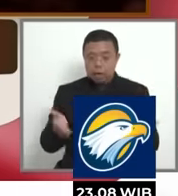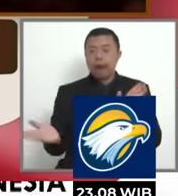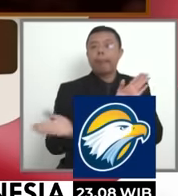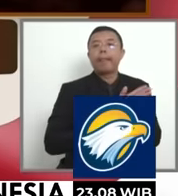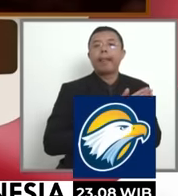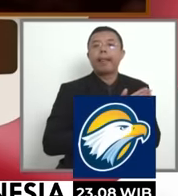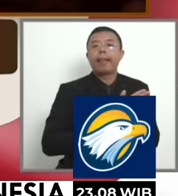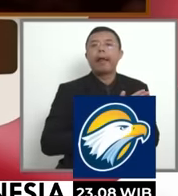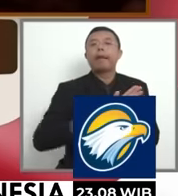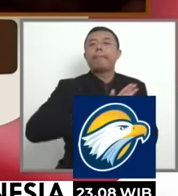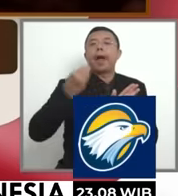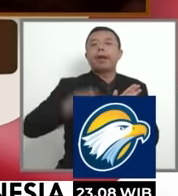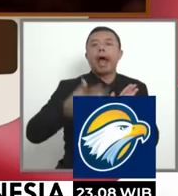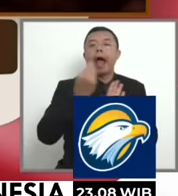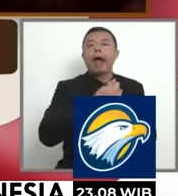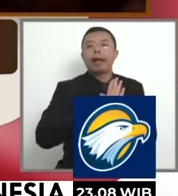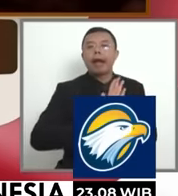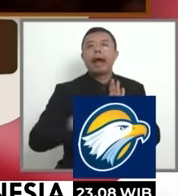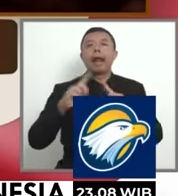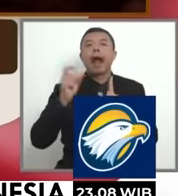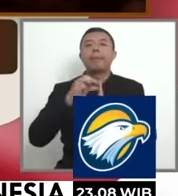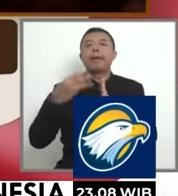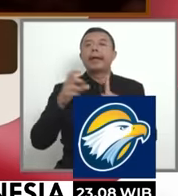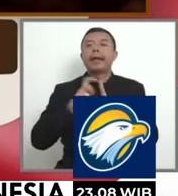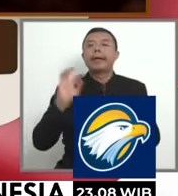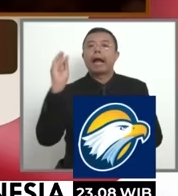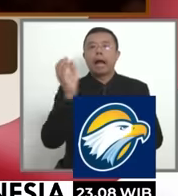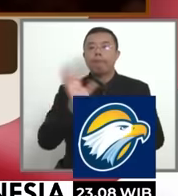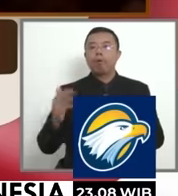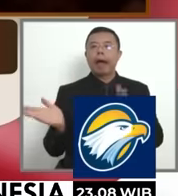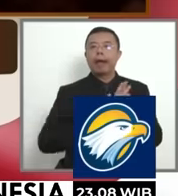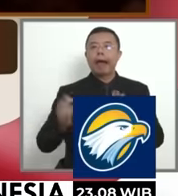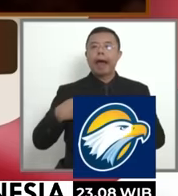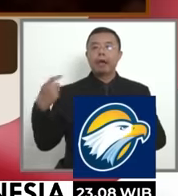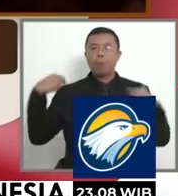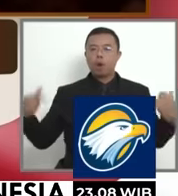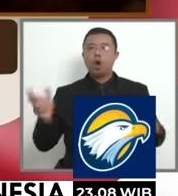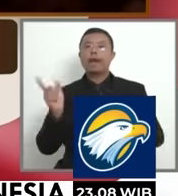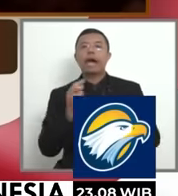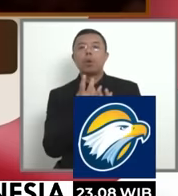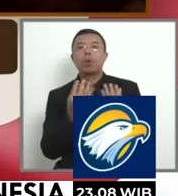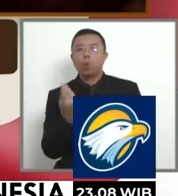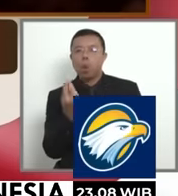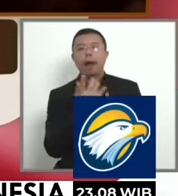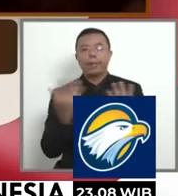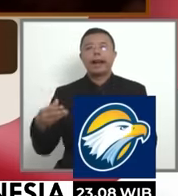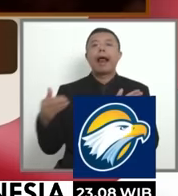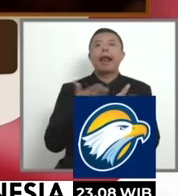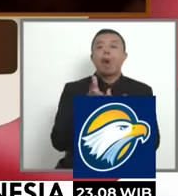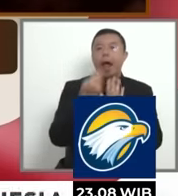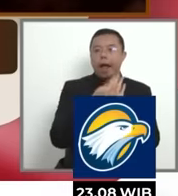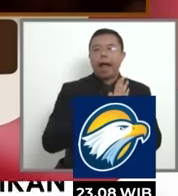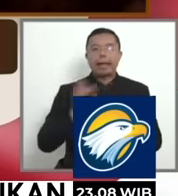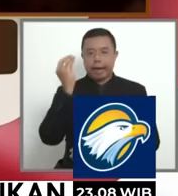label dibiayai APBD DKI Jakarta bukan dari Gubernur dari uang rakyat lewat APBD DKI